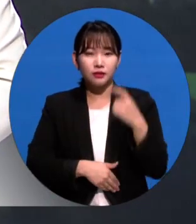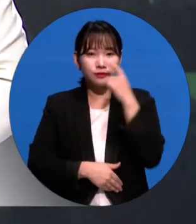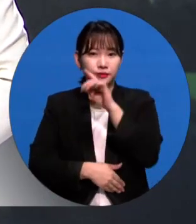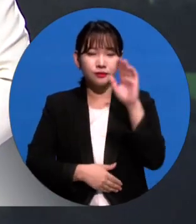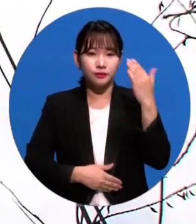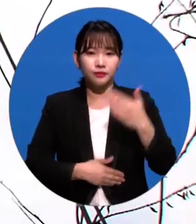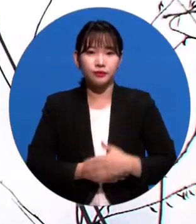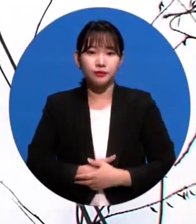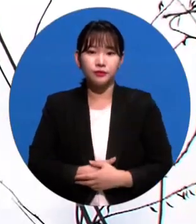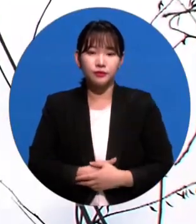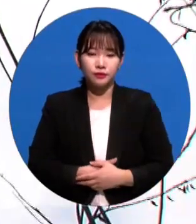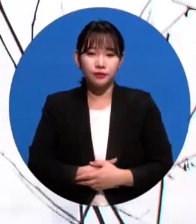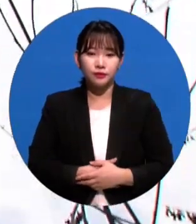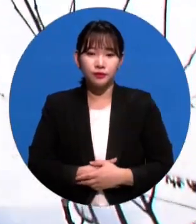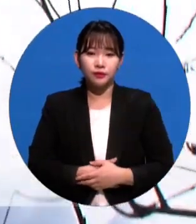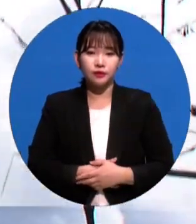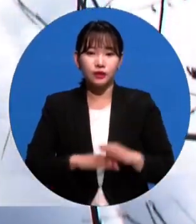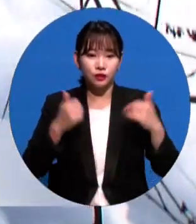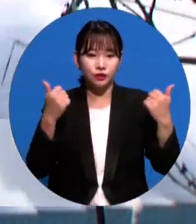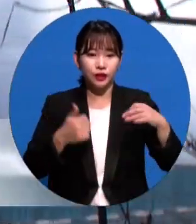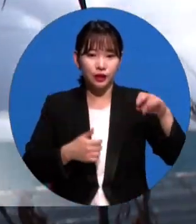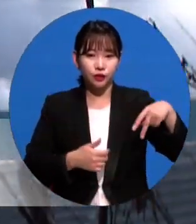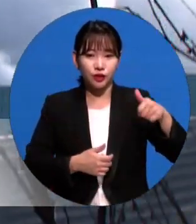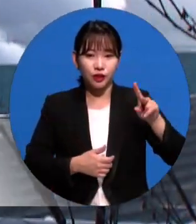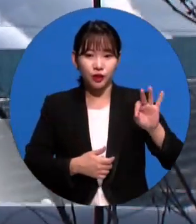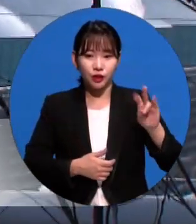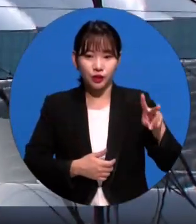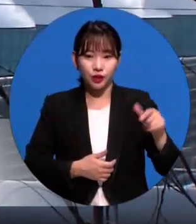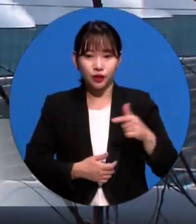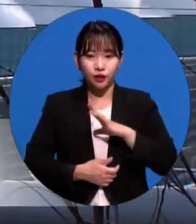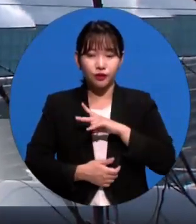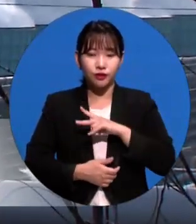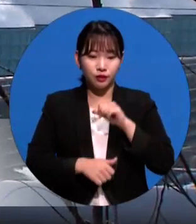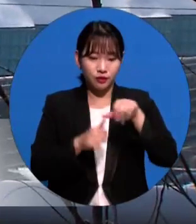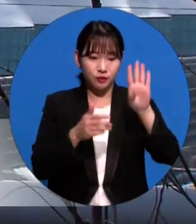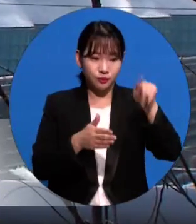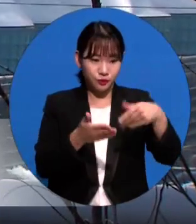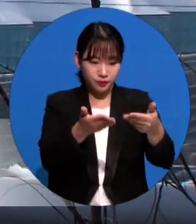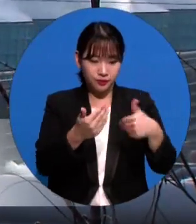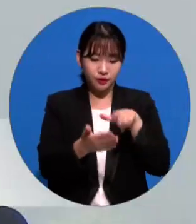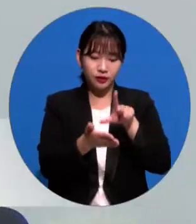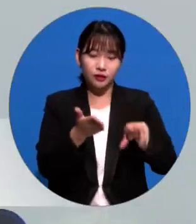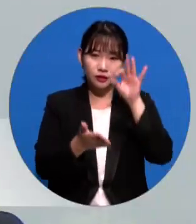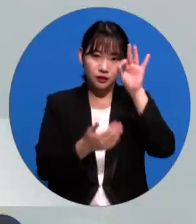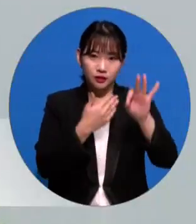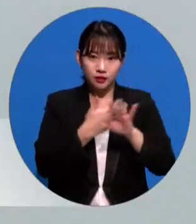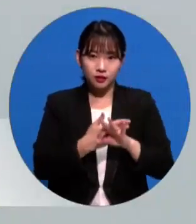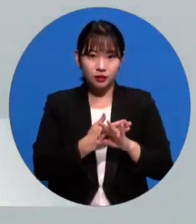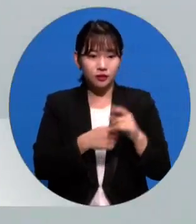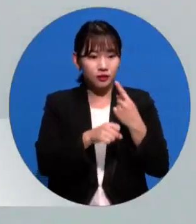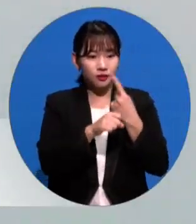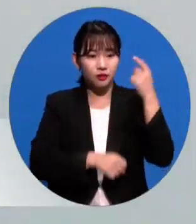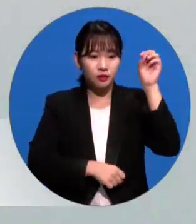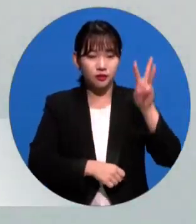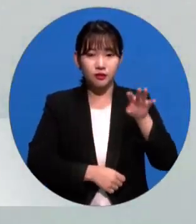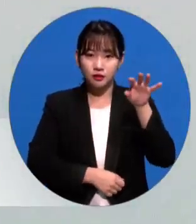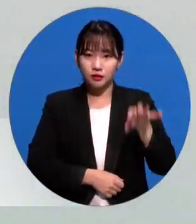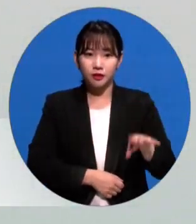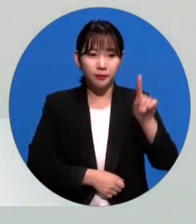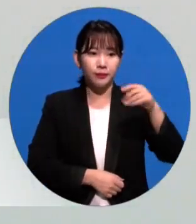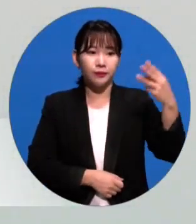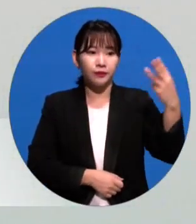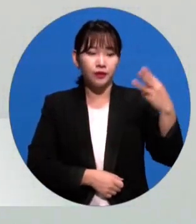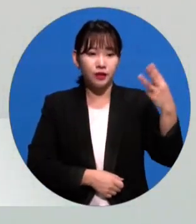나타났습니다 국회 윤건영 의원이 환경부로부터 제출받은 자료에 따르면 지난해 광주에서는